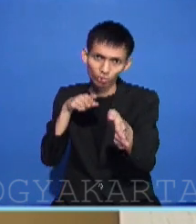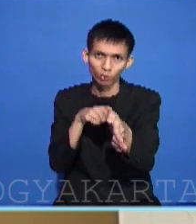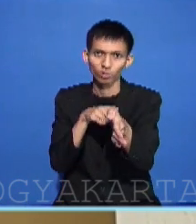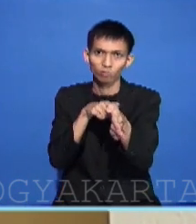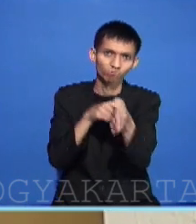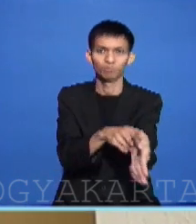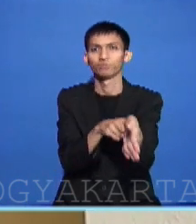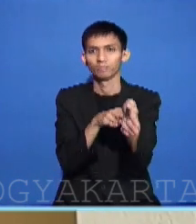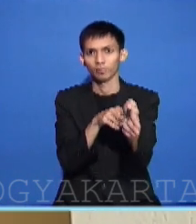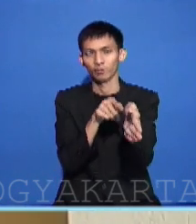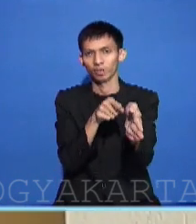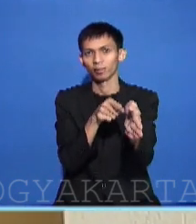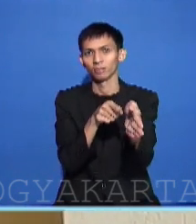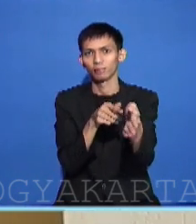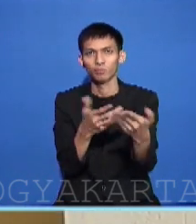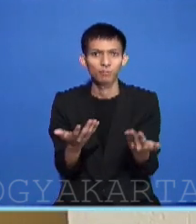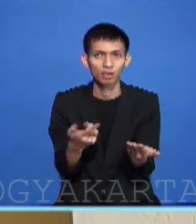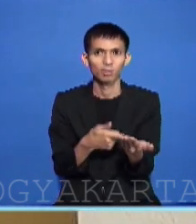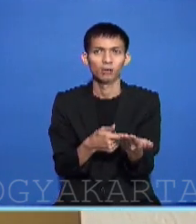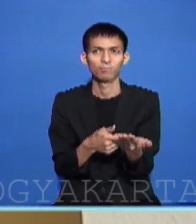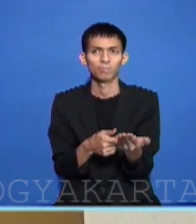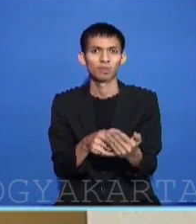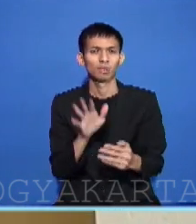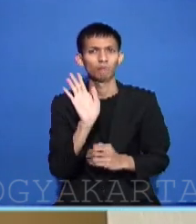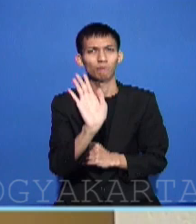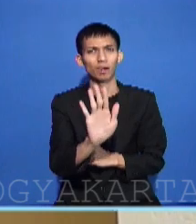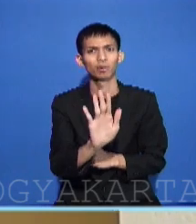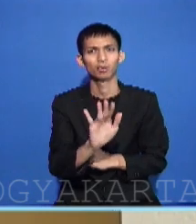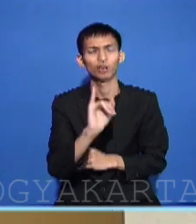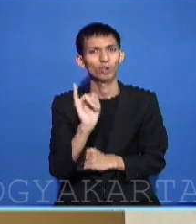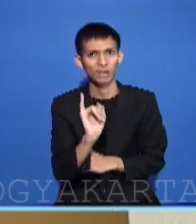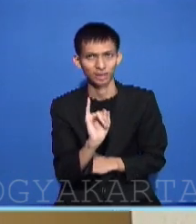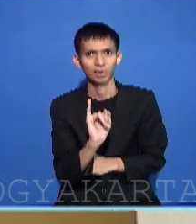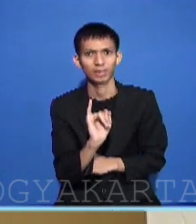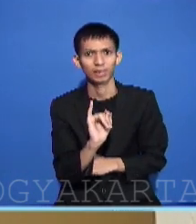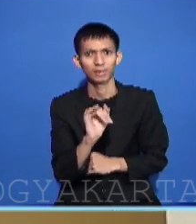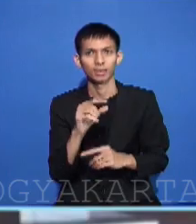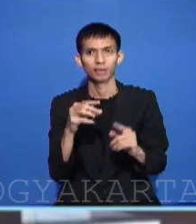di rempet di mana, Pak? Di depan ini, Indomaret Metro Square.